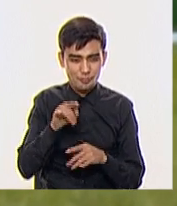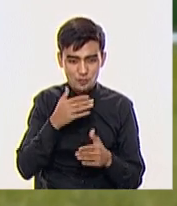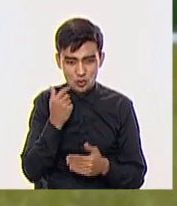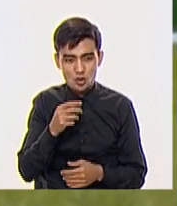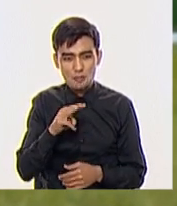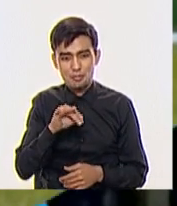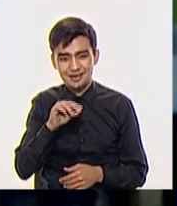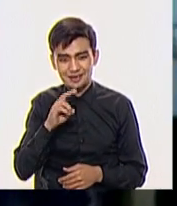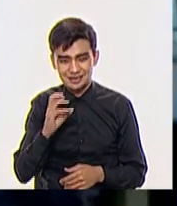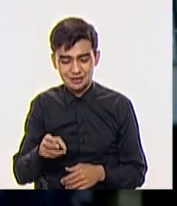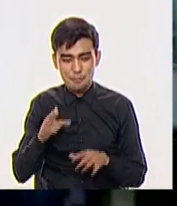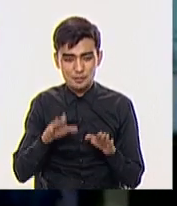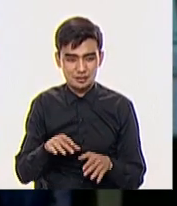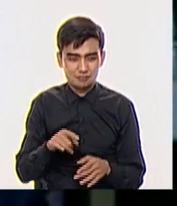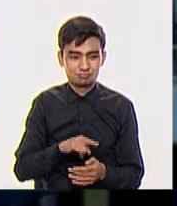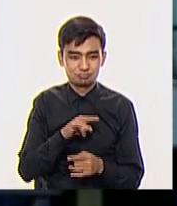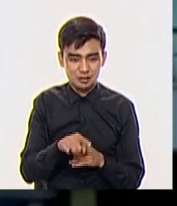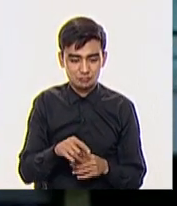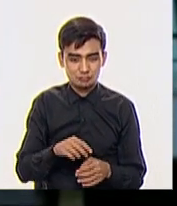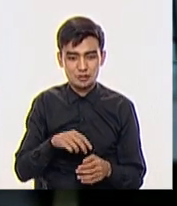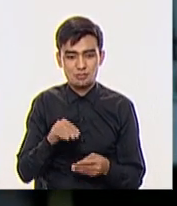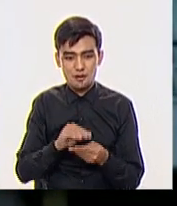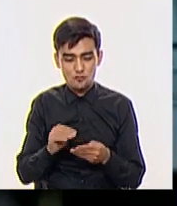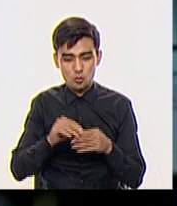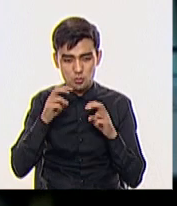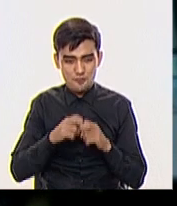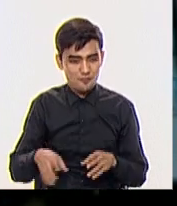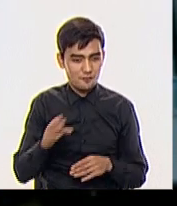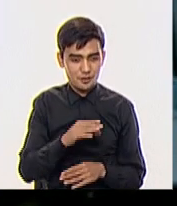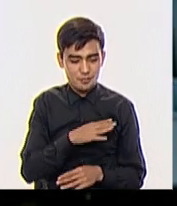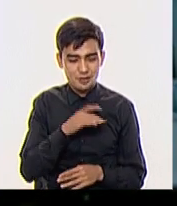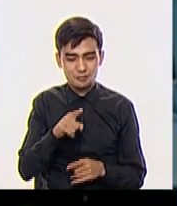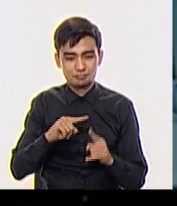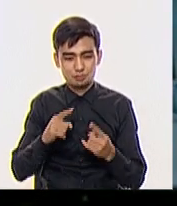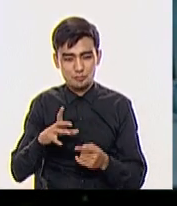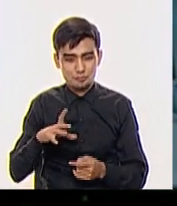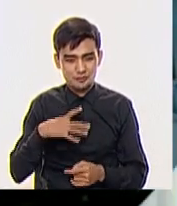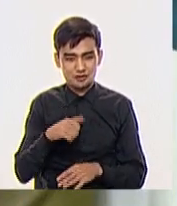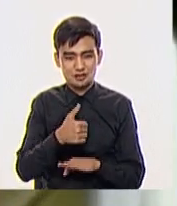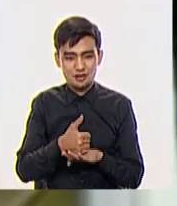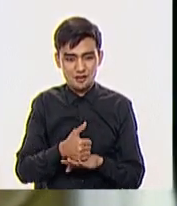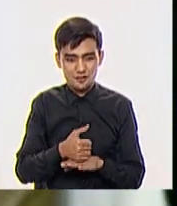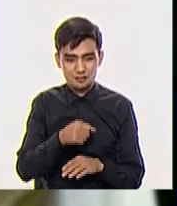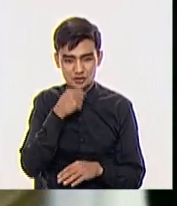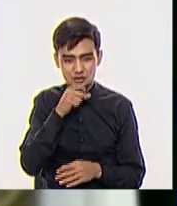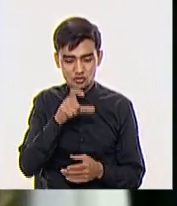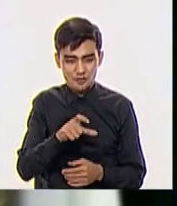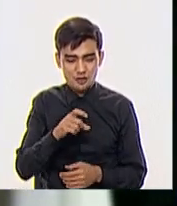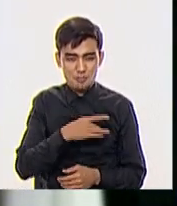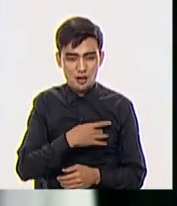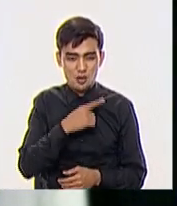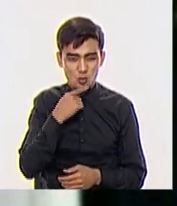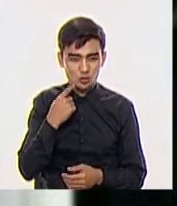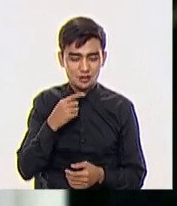Минска пассажирам пришлось покинуть борт и пройти повторную проверку. Там же задержали бывшего главного редактора оппозиционного